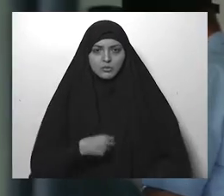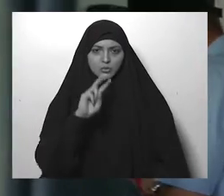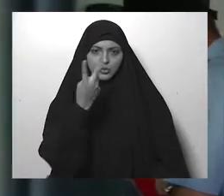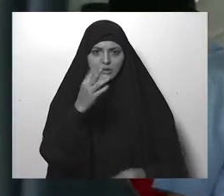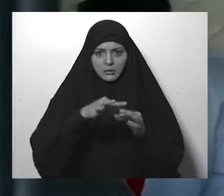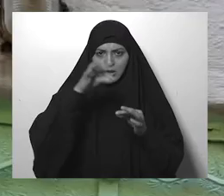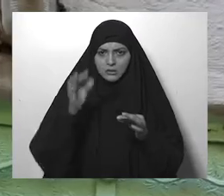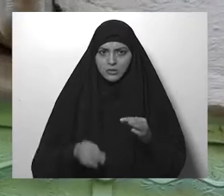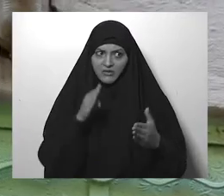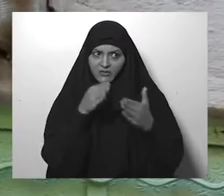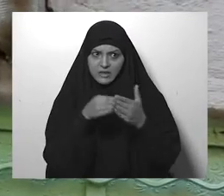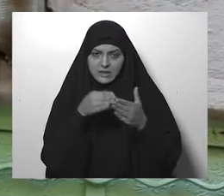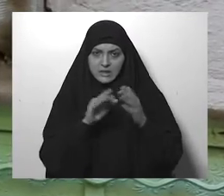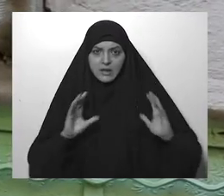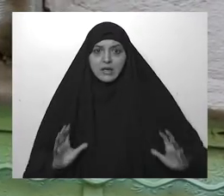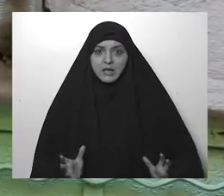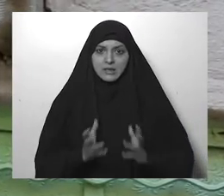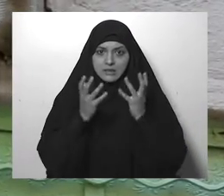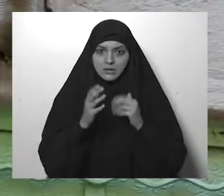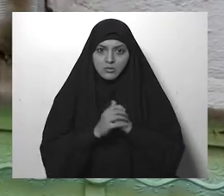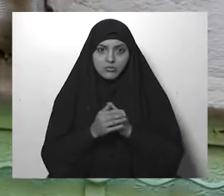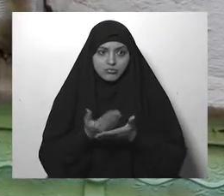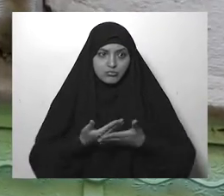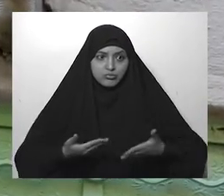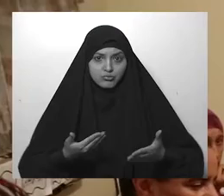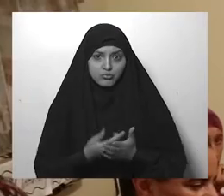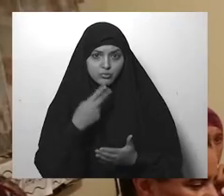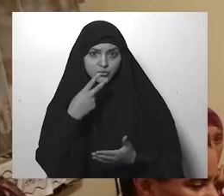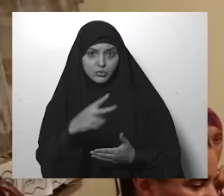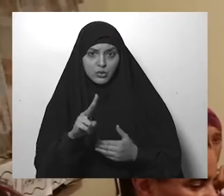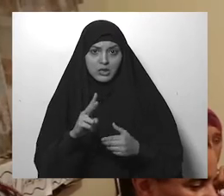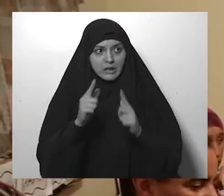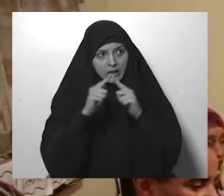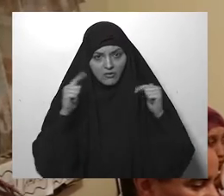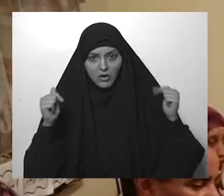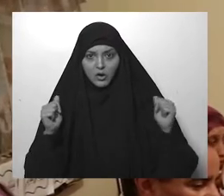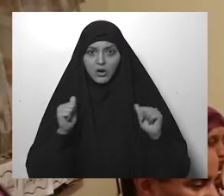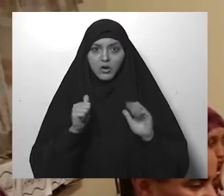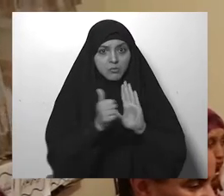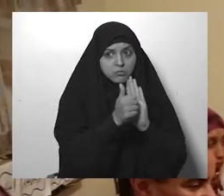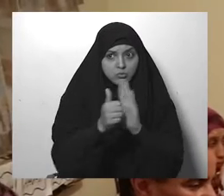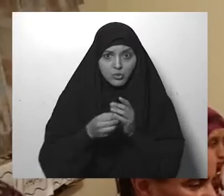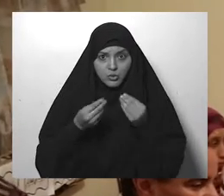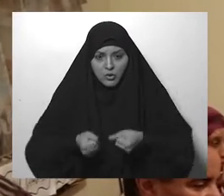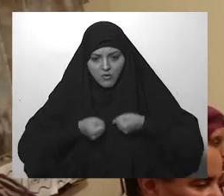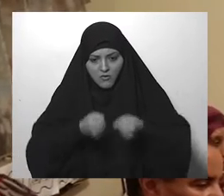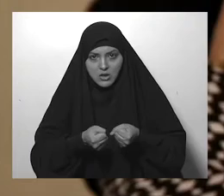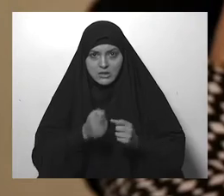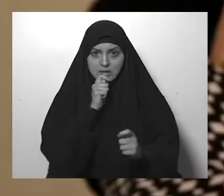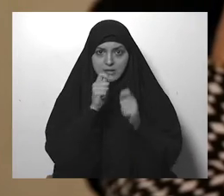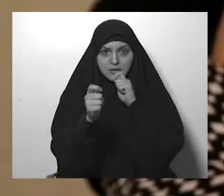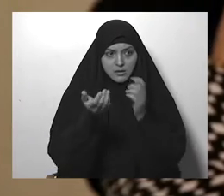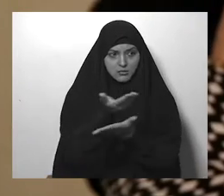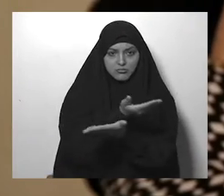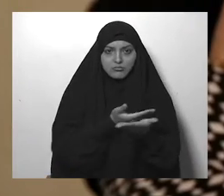vise plus la création de ce positif de concertation entre les différents acteurs donc et de renforcer le dialogue entre